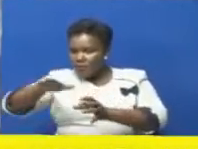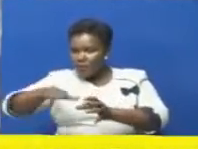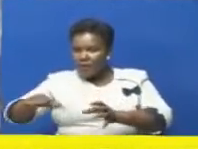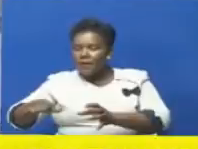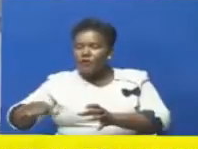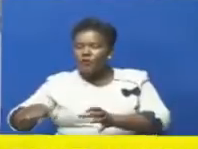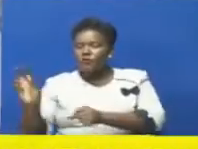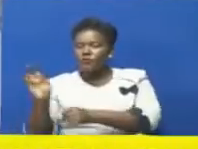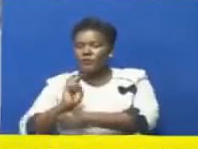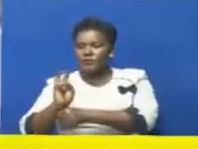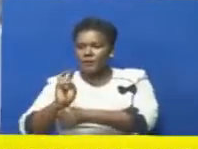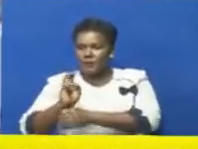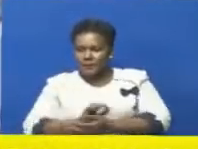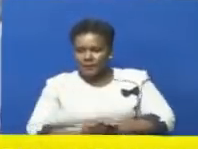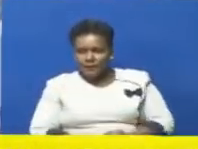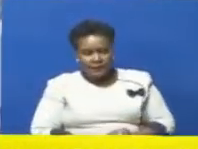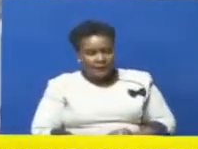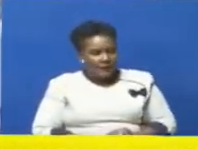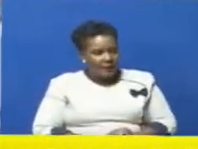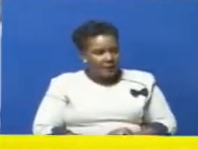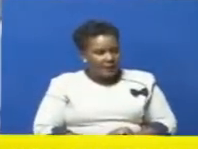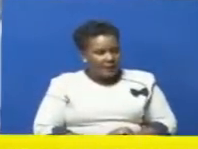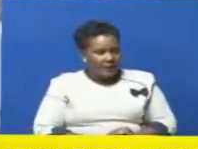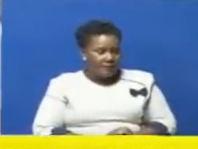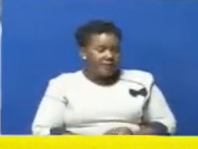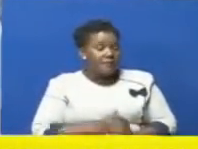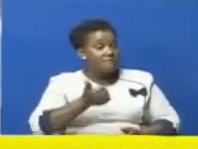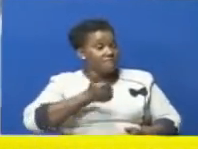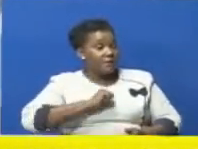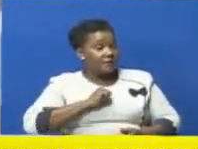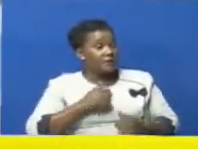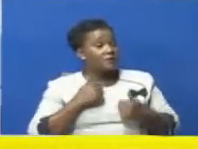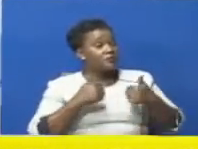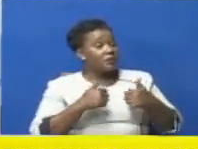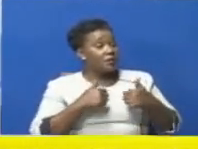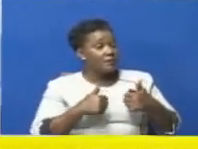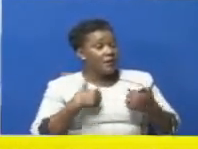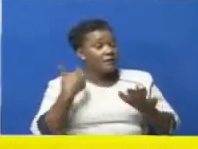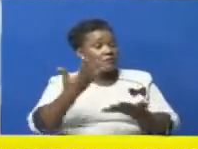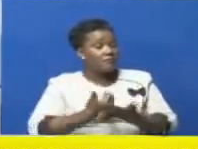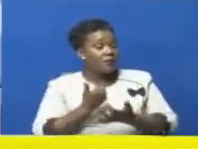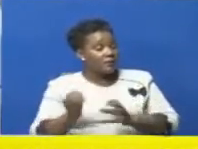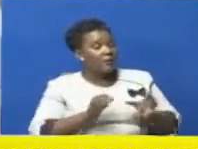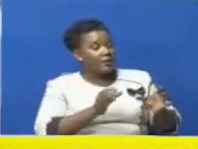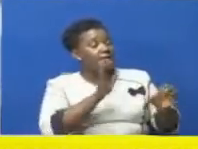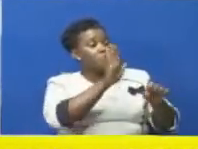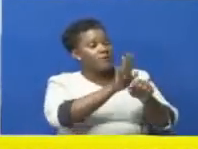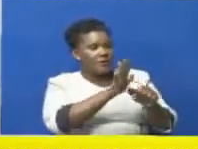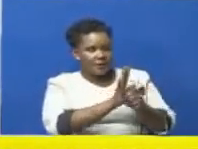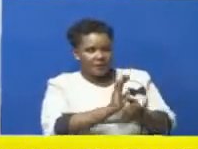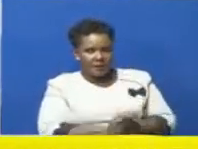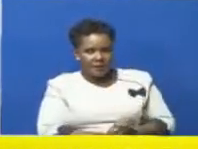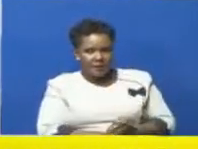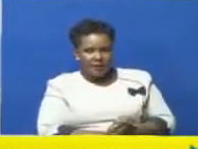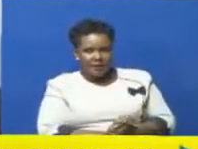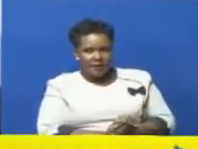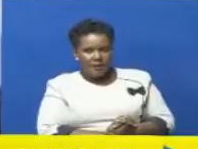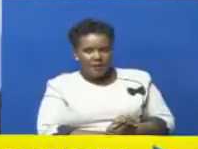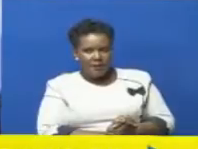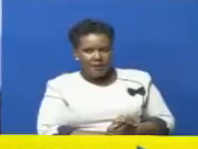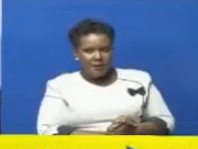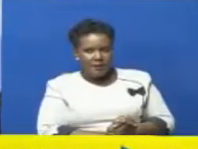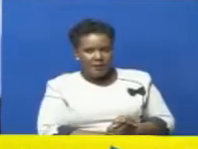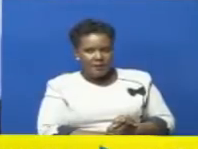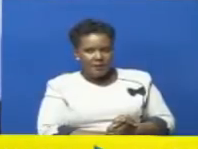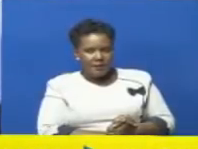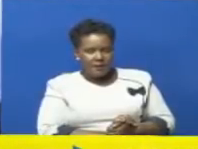ya akiba. Na tegemea kupata wawekezaji wengi ambao wataingia ndani ya hifadhi zetu kuwekeza